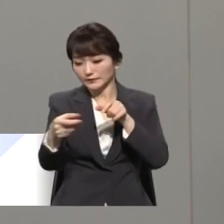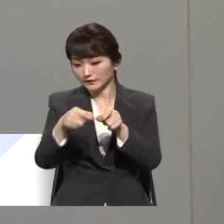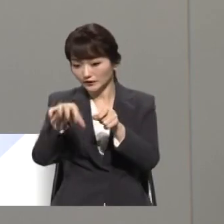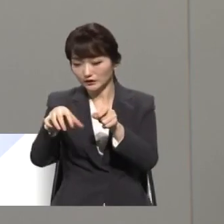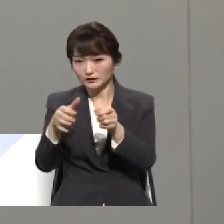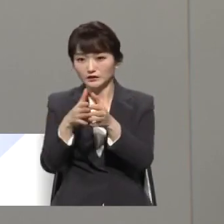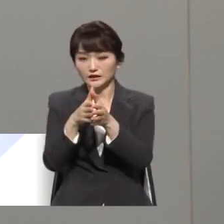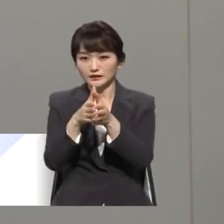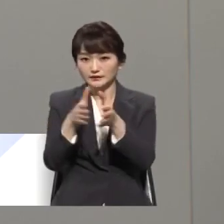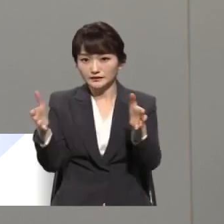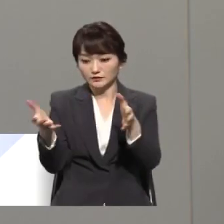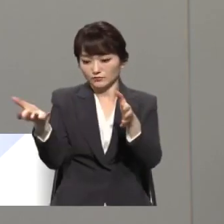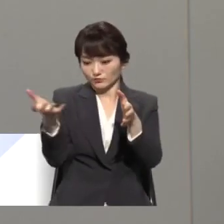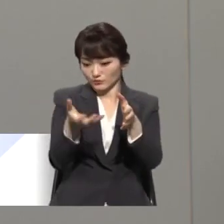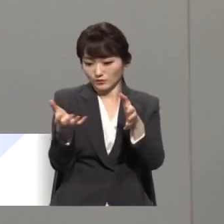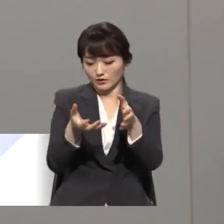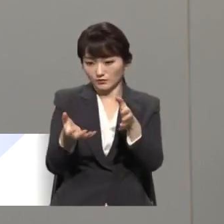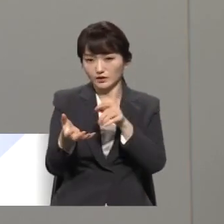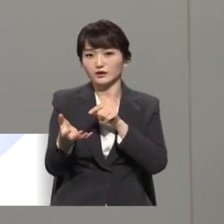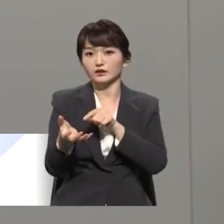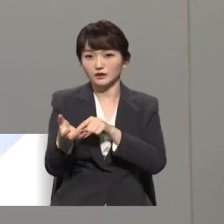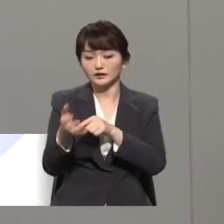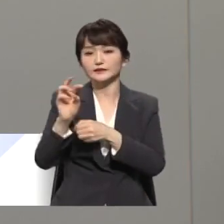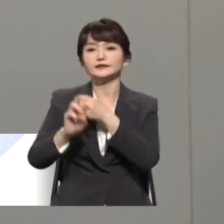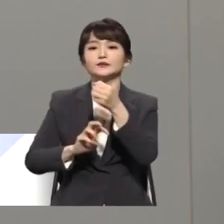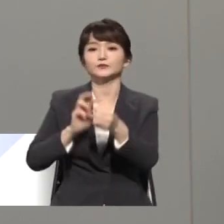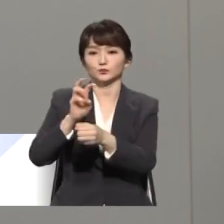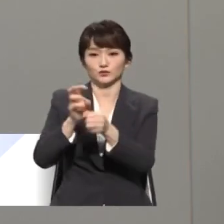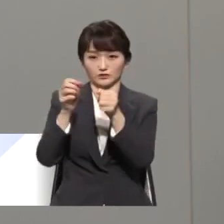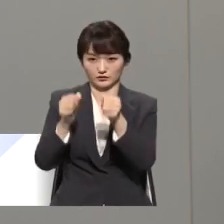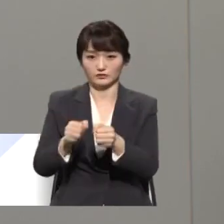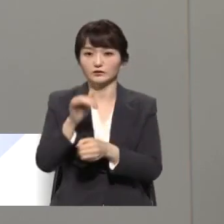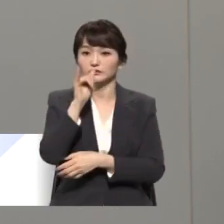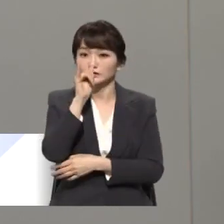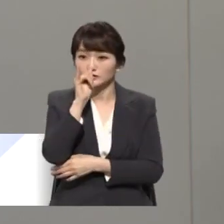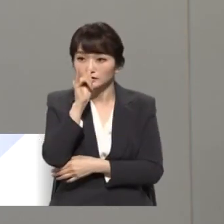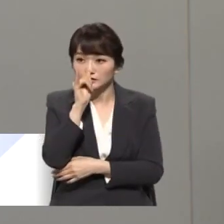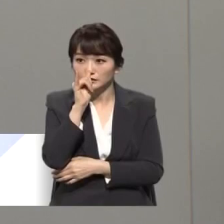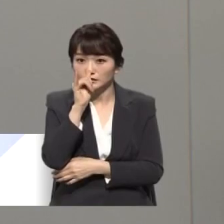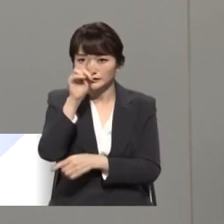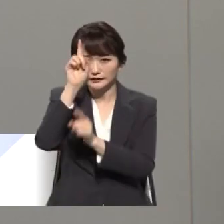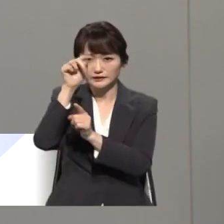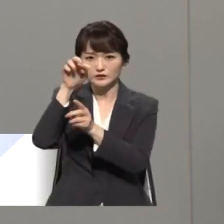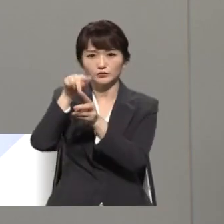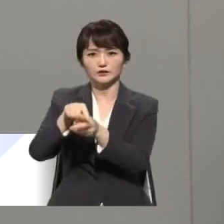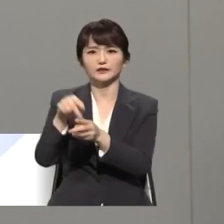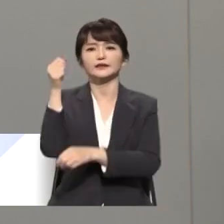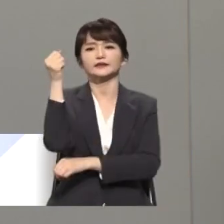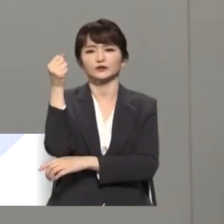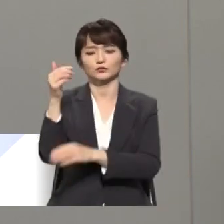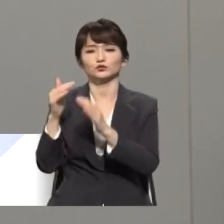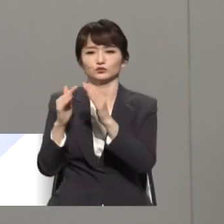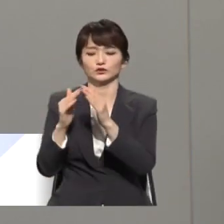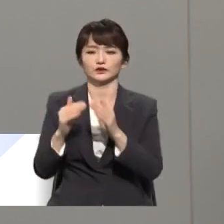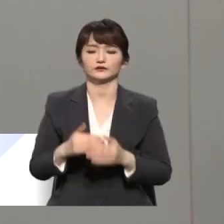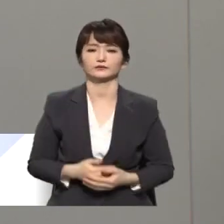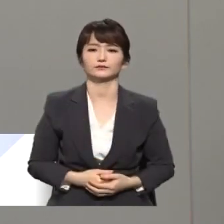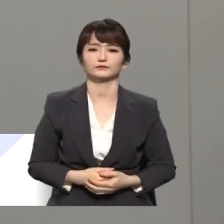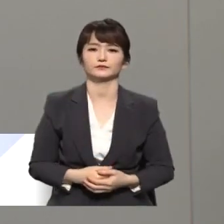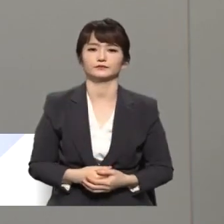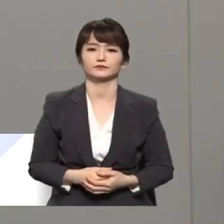우수한 품질의 임대주택을 30년까지 거주할 수 있는 것이 이재명 후보의 기본 스택 입니다